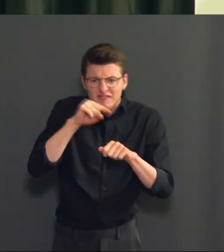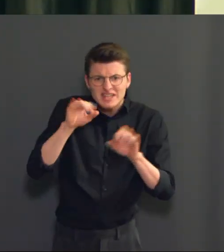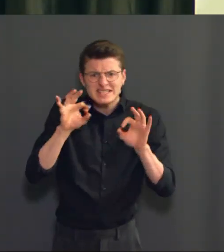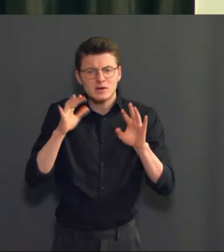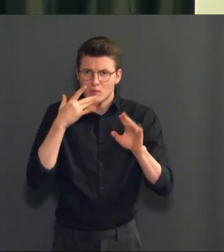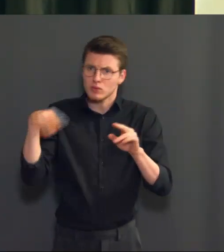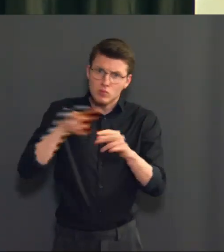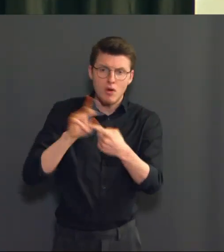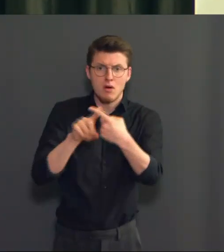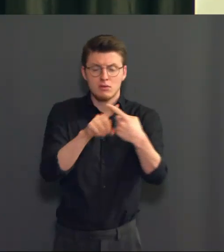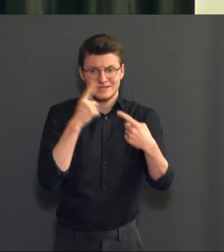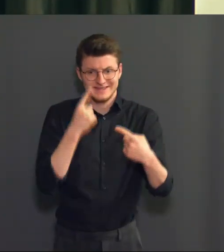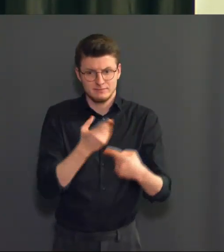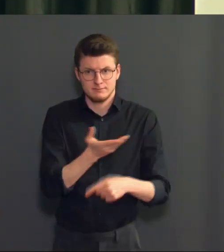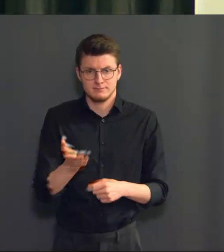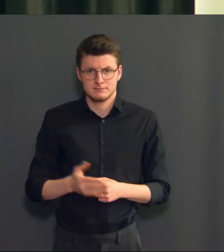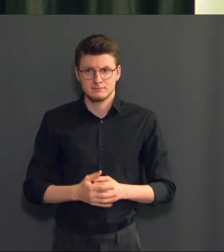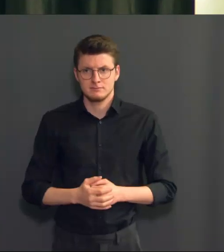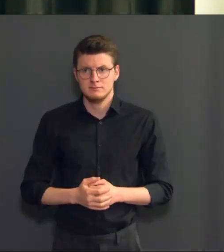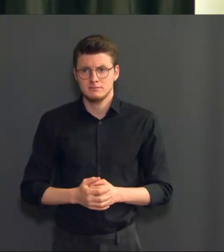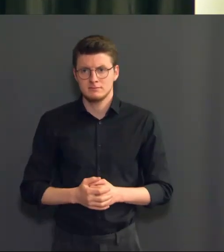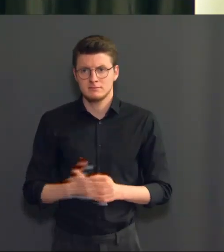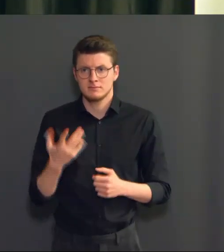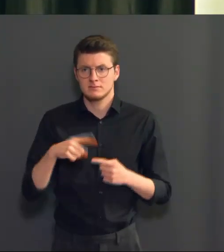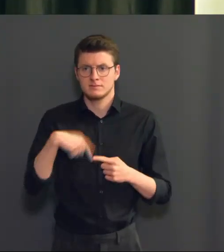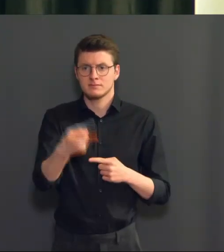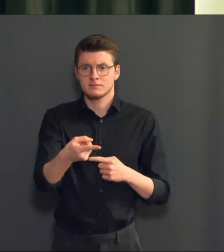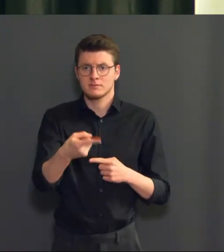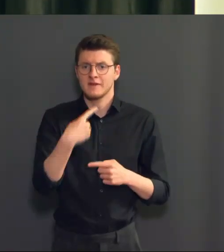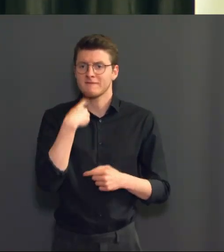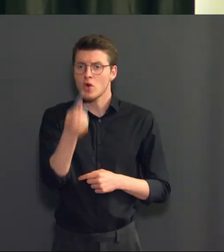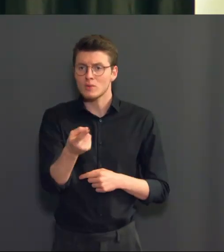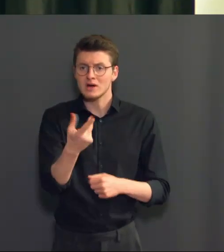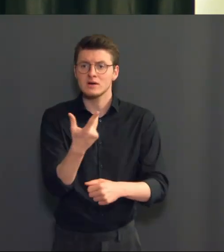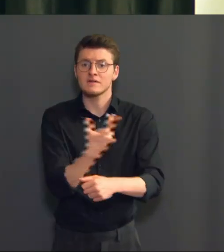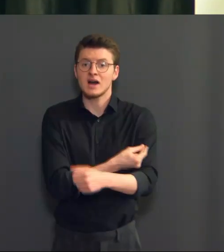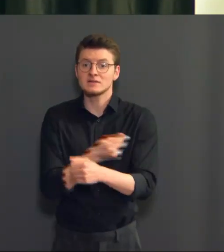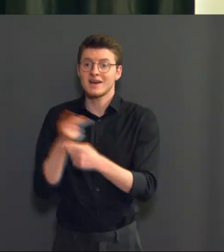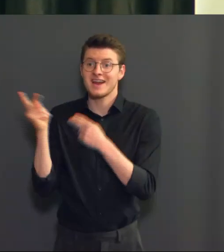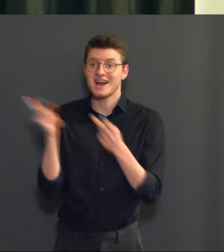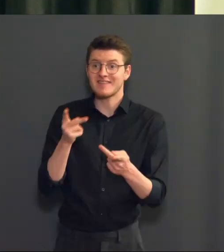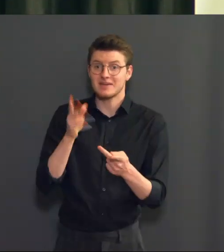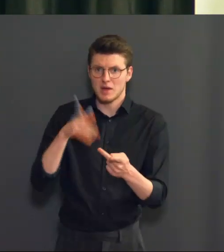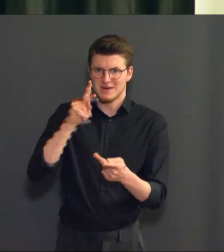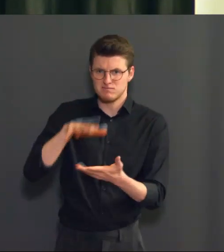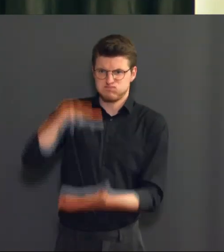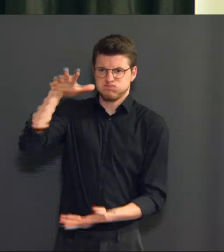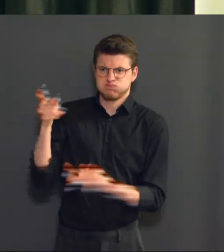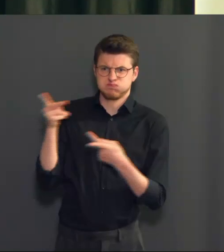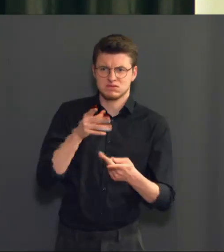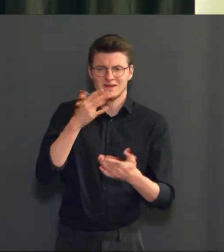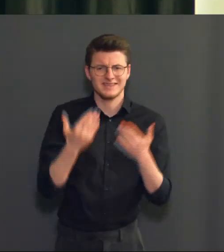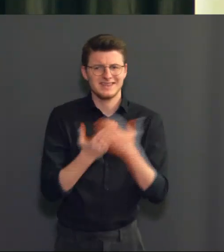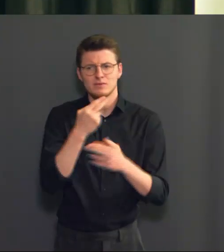De leveringen van de vaccins zullen de volgende weken sterk toenemen. Bovendien komt het nieuwe Johnson & Johnson-vaccin deze week in